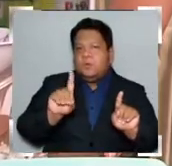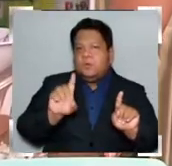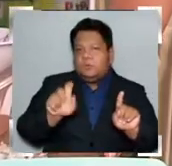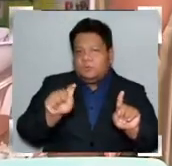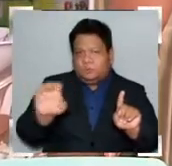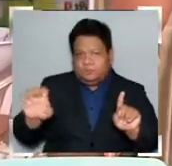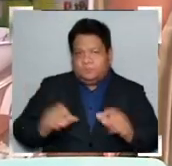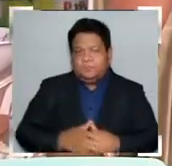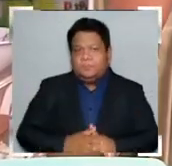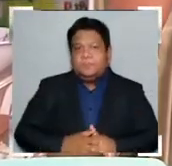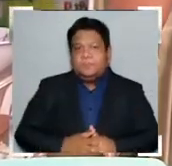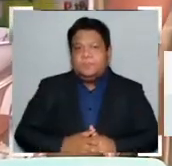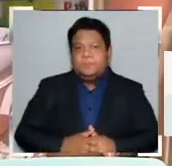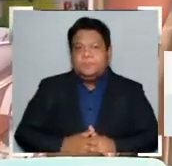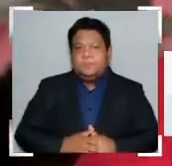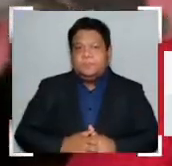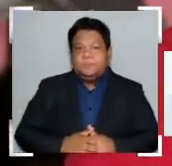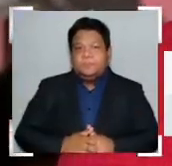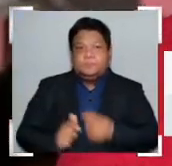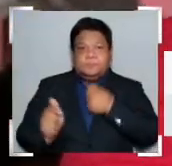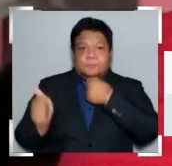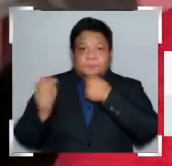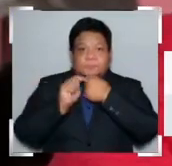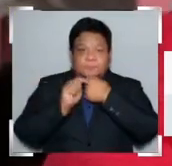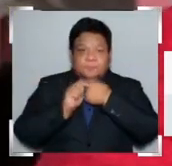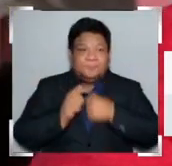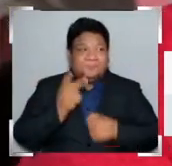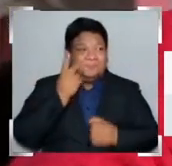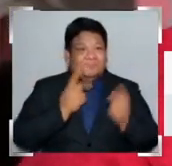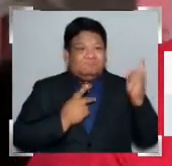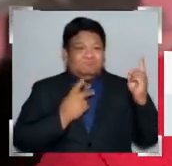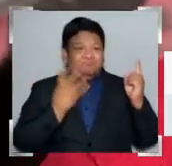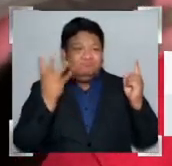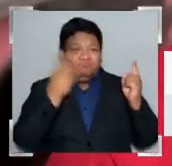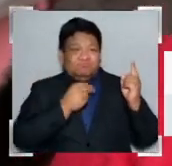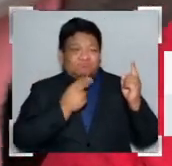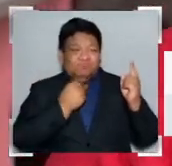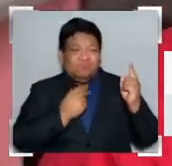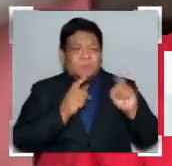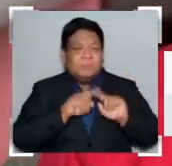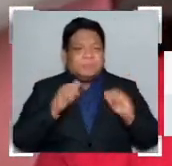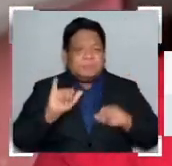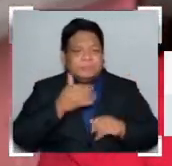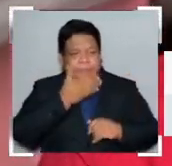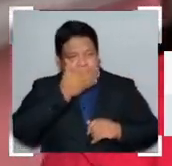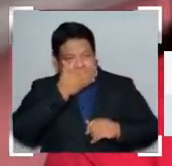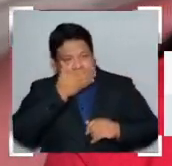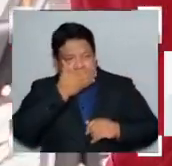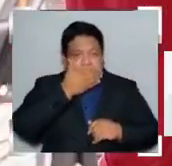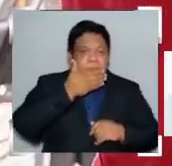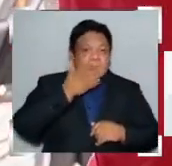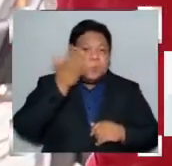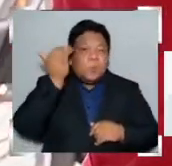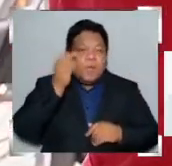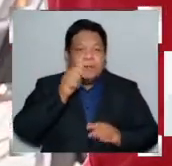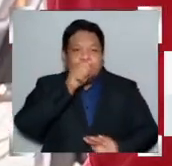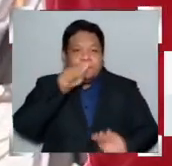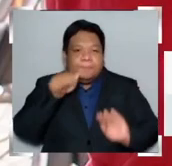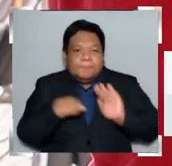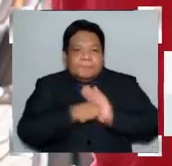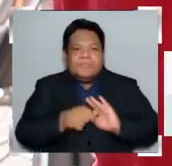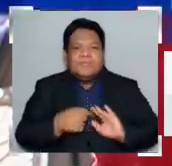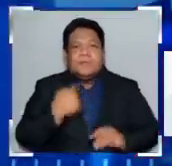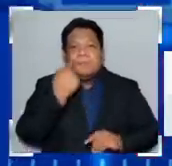Sa kabila ng maamong mukha ni Lilay, panay ang takip niya sa kanyang mukha. Pilit niya pala itinatago ang kanyang bibig dahil wala na siya